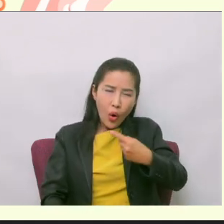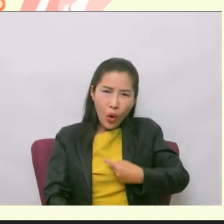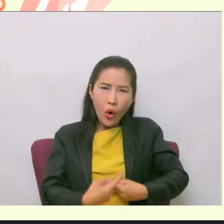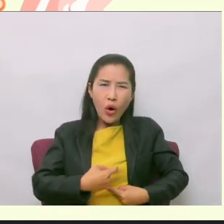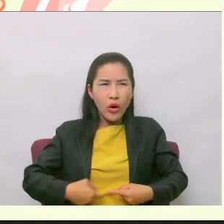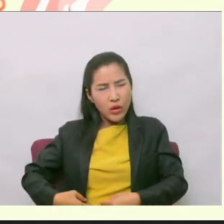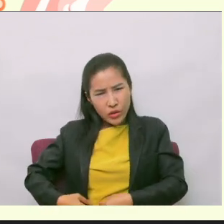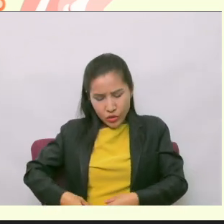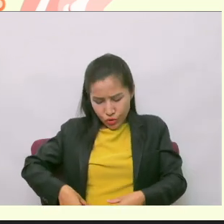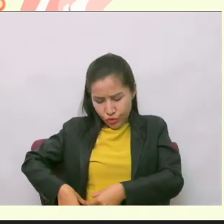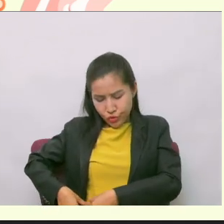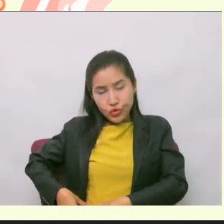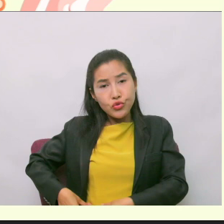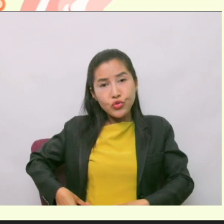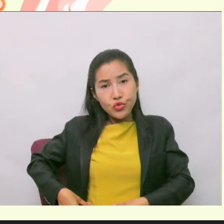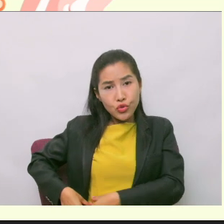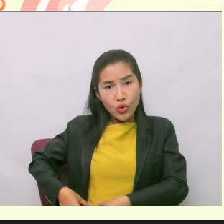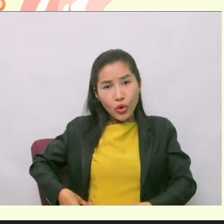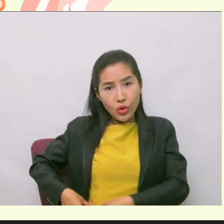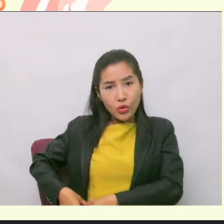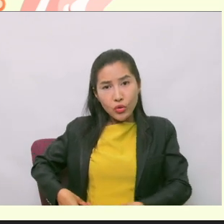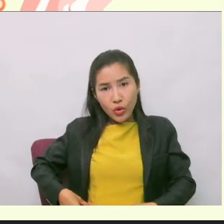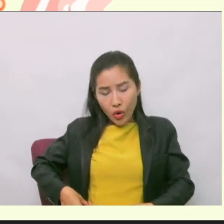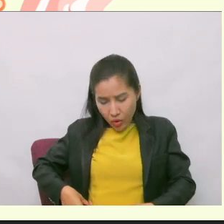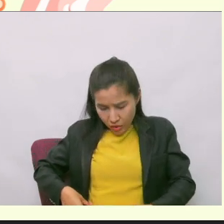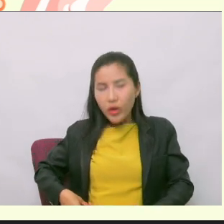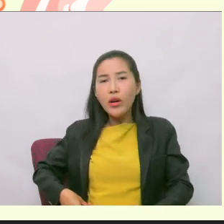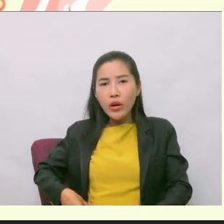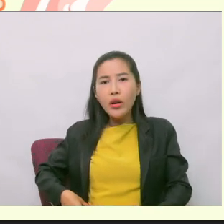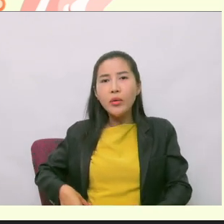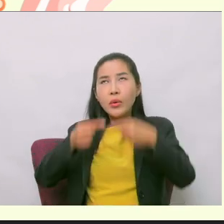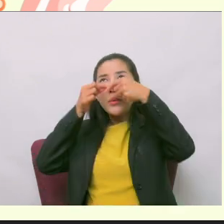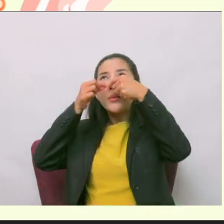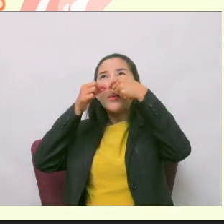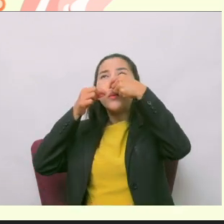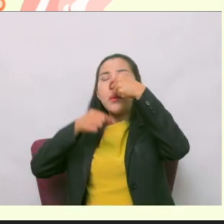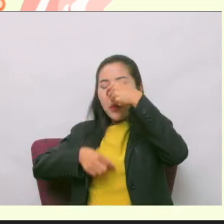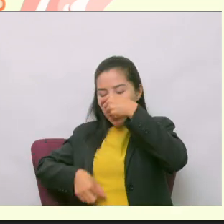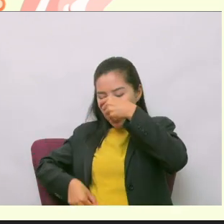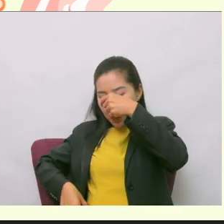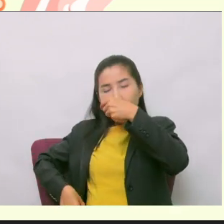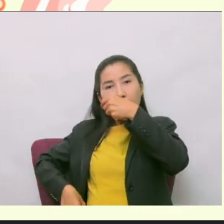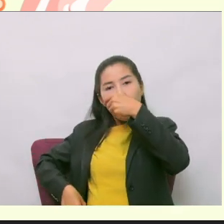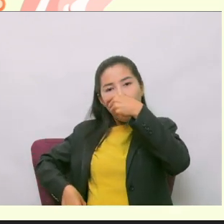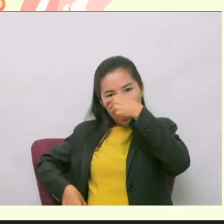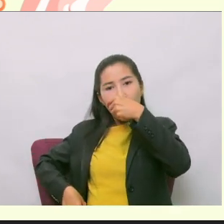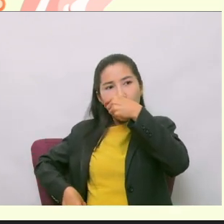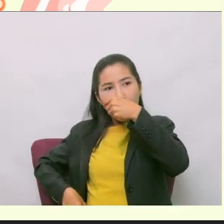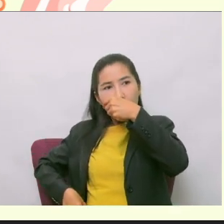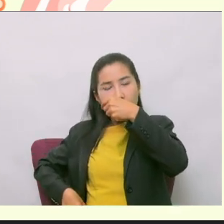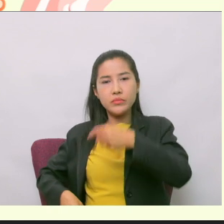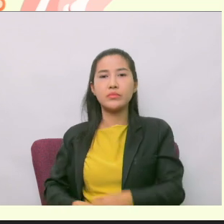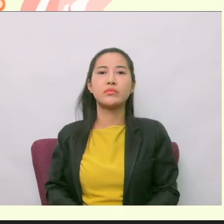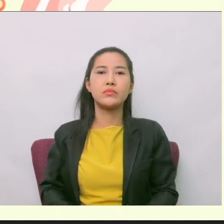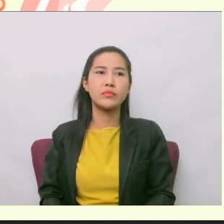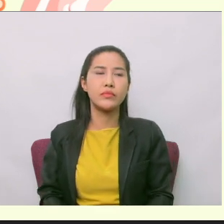ที่จะให้อาหารเพราะนั้นเนี่ยในการใช้ลูกประคบเราก็จะต้องเลี่ยงนะคะไม่ประคบให้โดนบริเวณที่เป็นแ